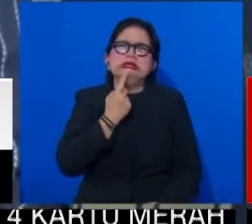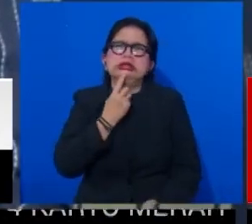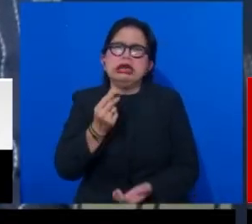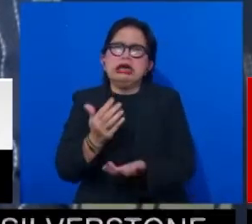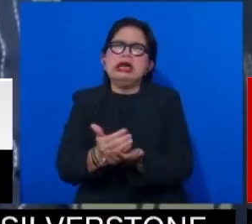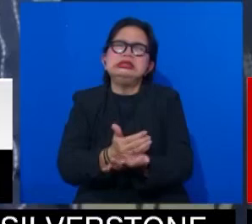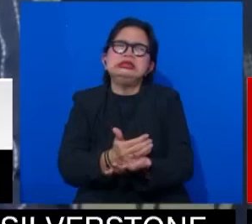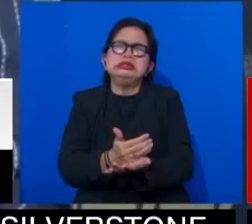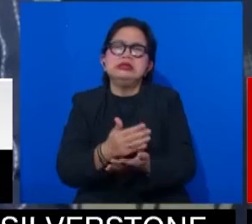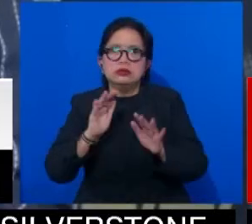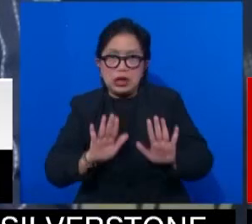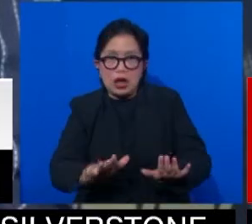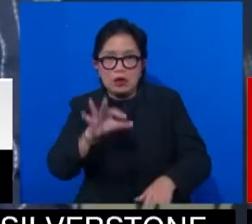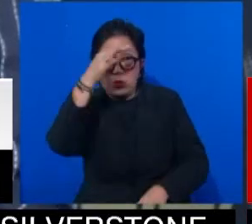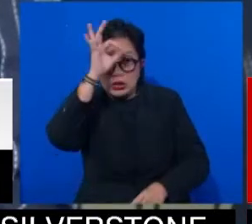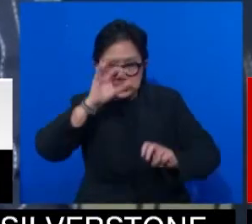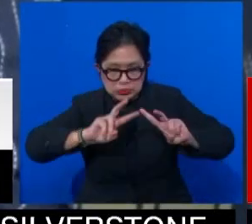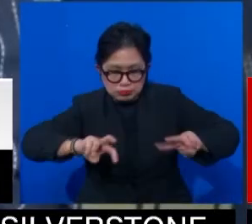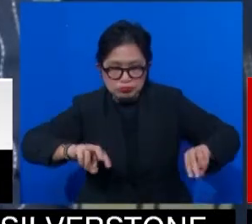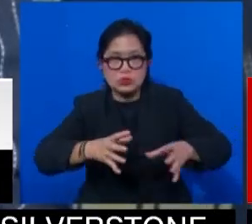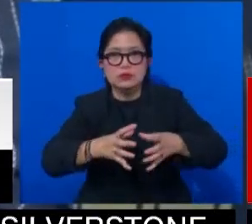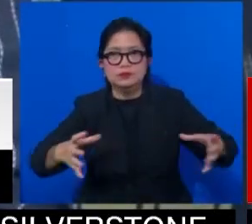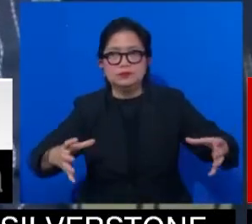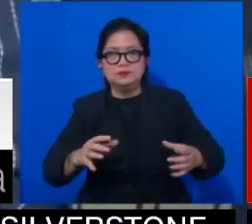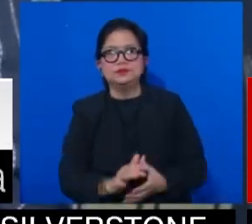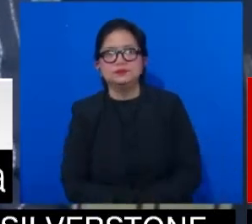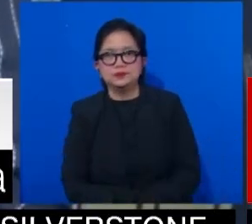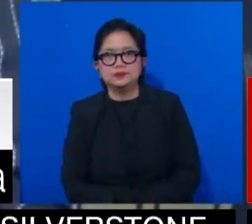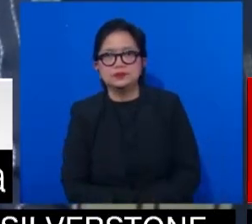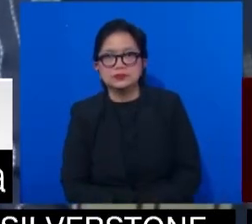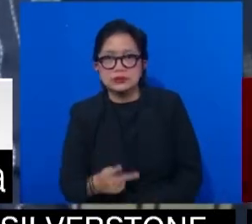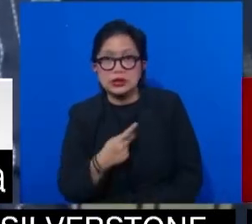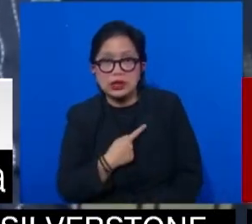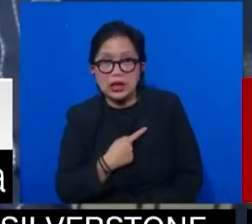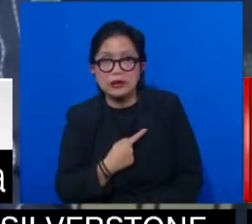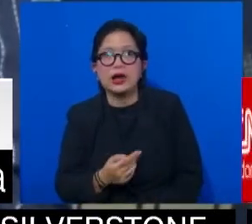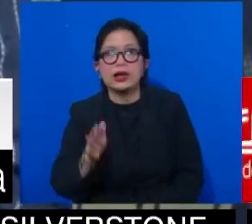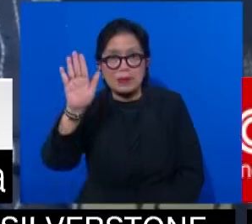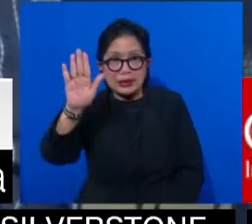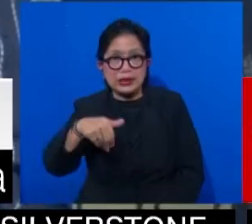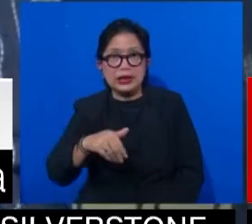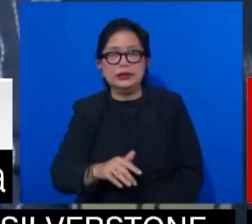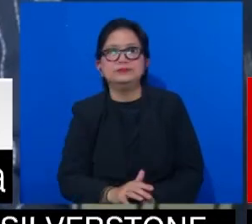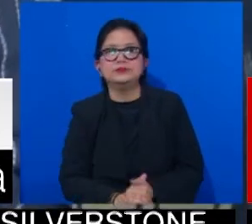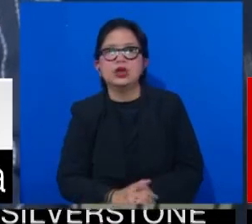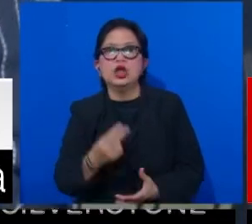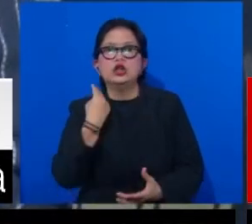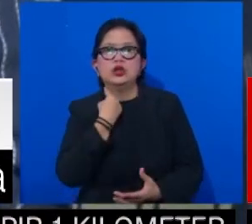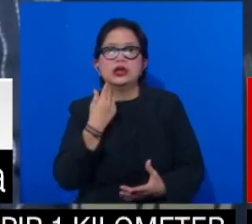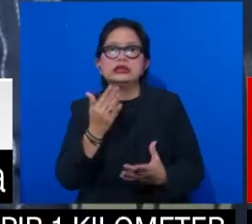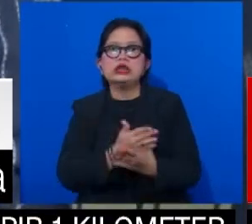mengembangkan kasus ini. Sekali lagi, kami akan melibatkan psikologi forensik untuk